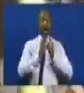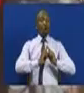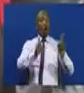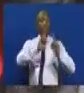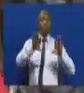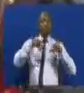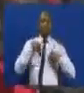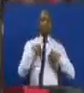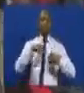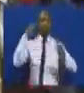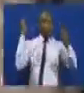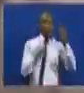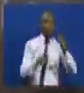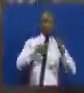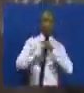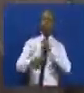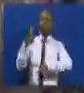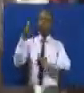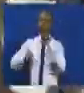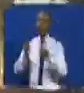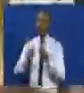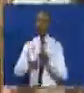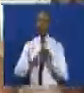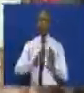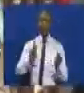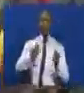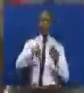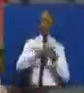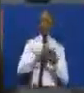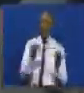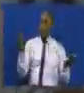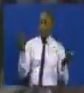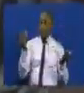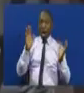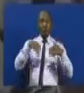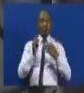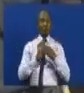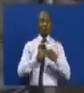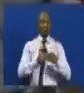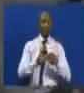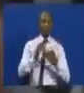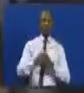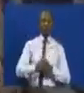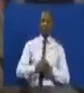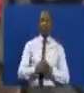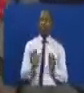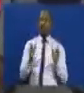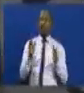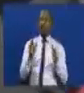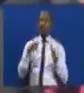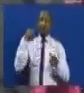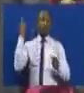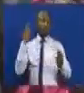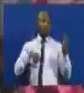kwenye mashindano. Ikiwa huna jani la mgomba, basi hakuna ambaye atakufuata, ikabidi nitoke nduki kwa kuogopa kuvamiwa